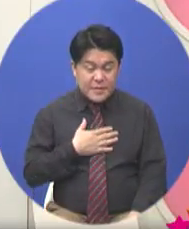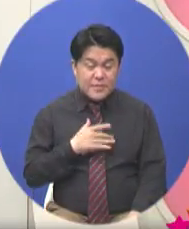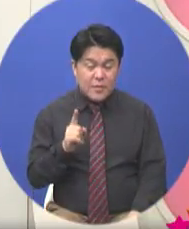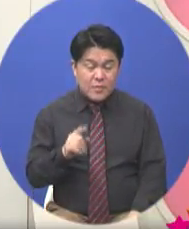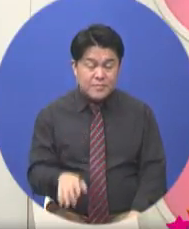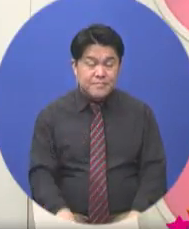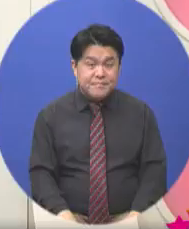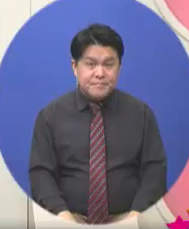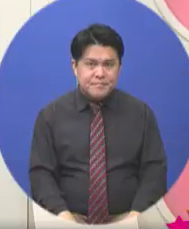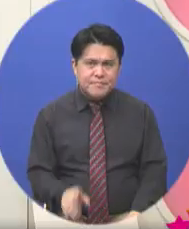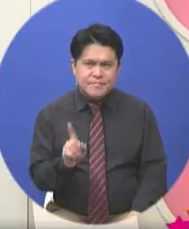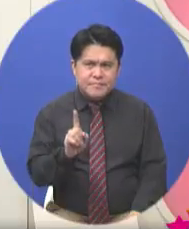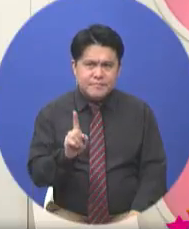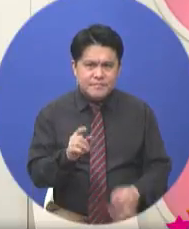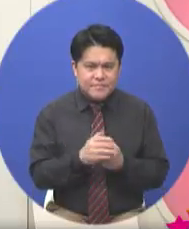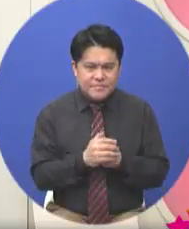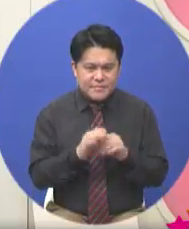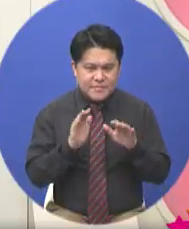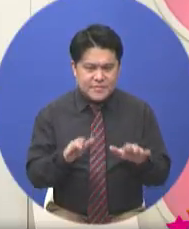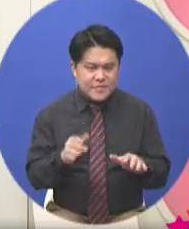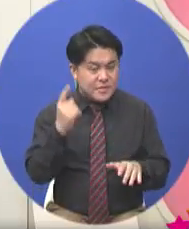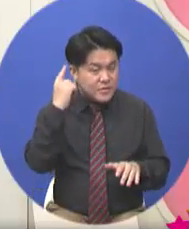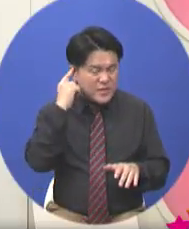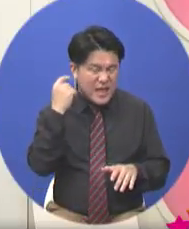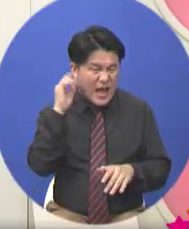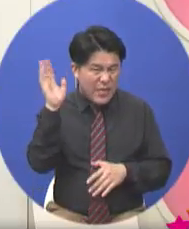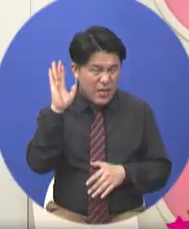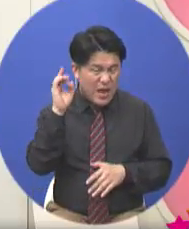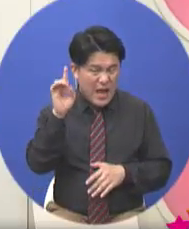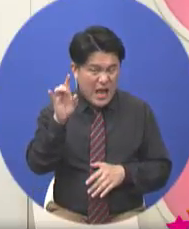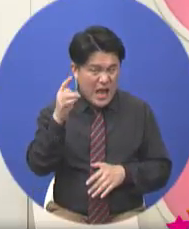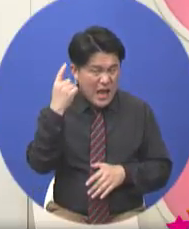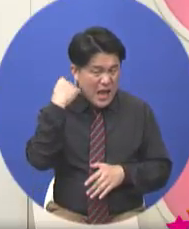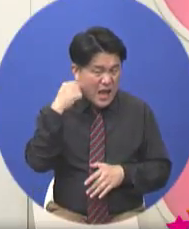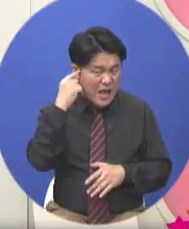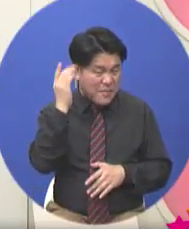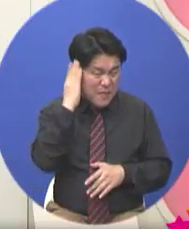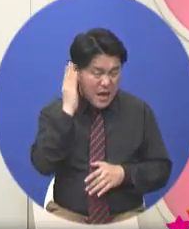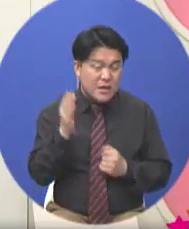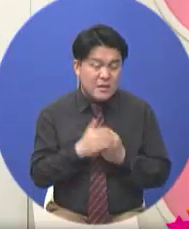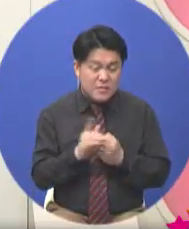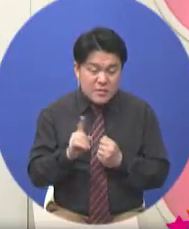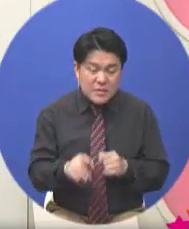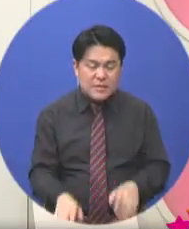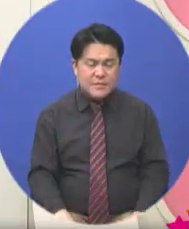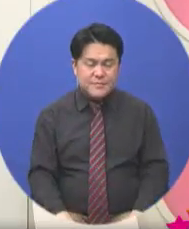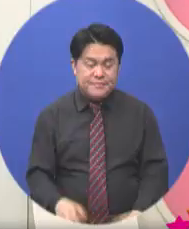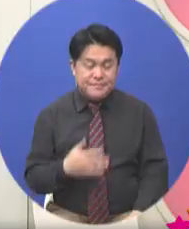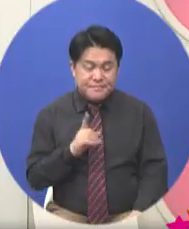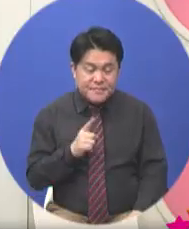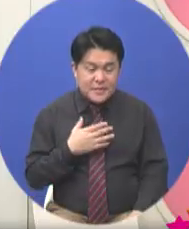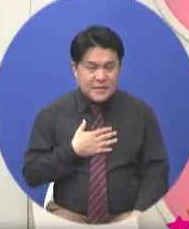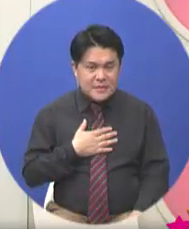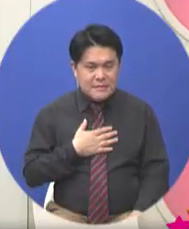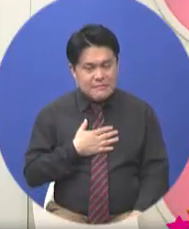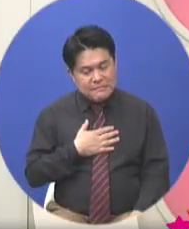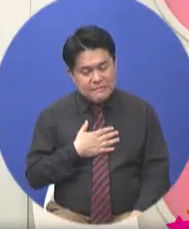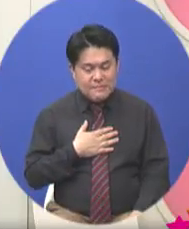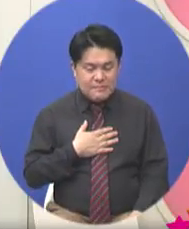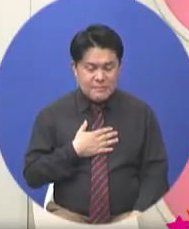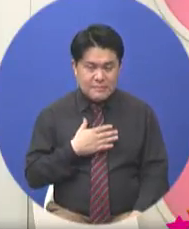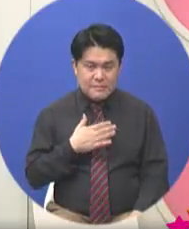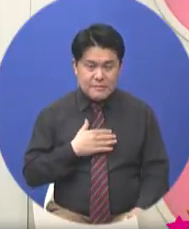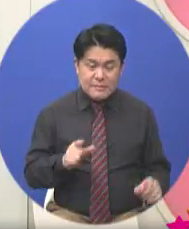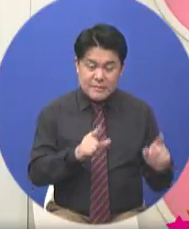또 한쪽 귀가 장애예요. 아이고. 예, 예. 그래서 그러다 보니까